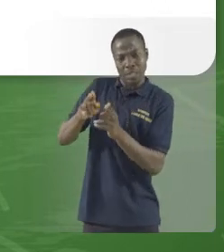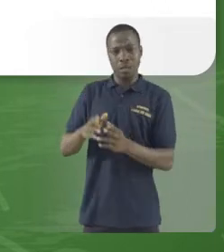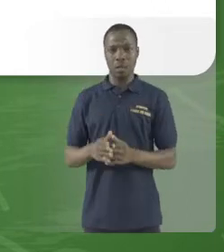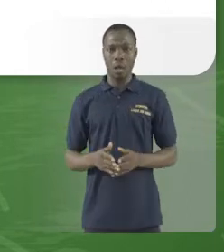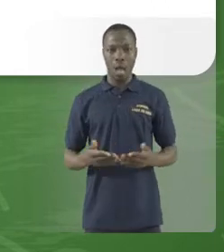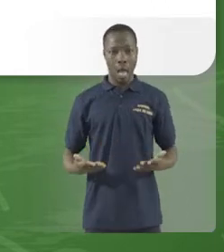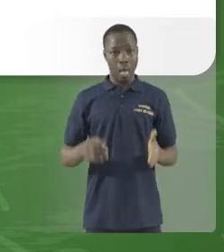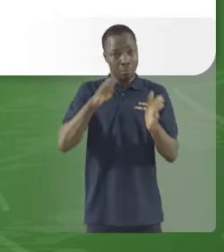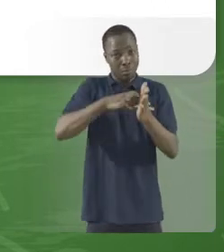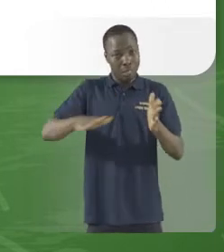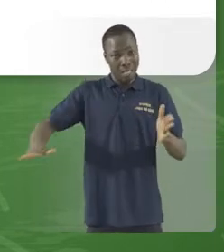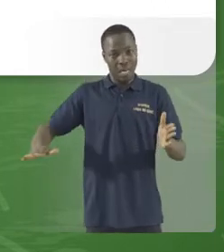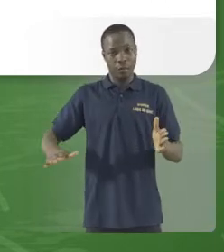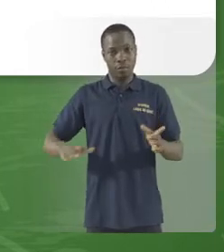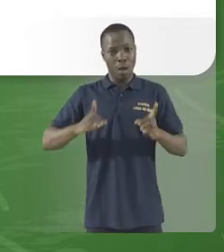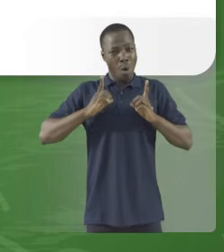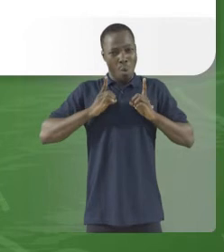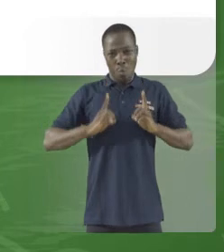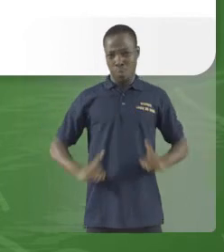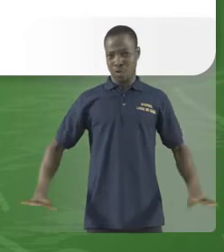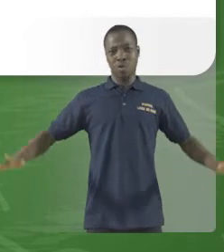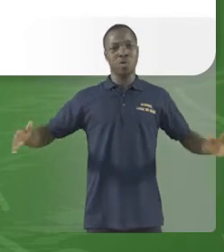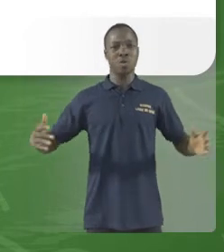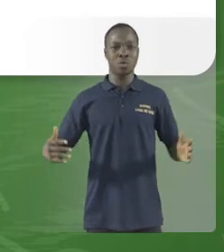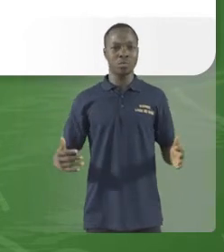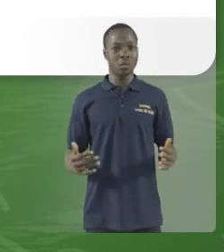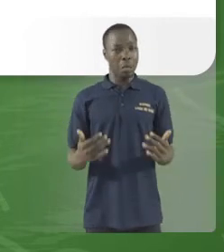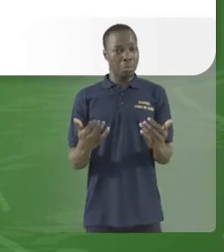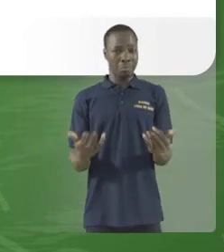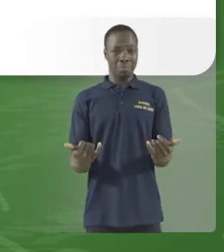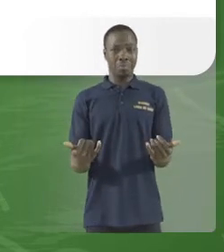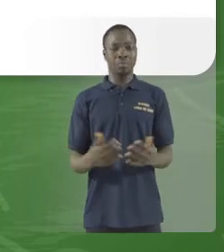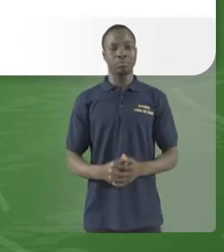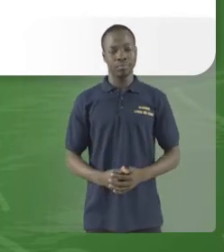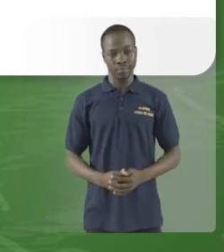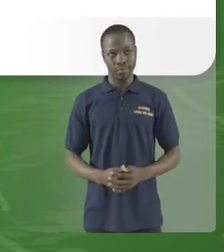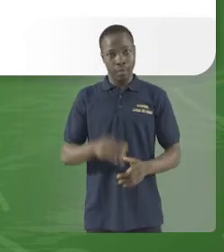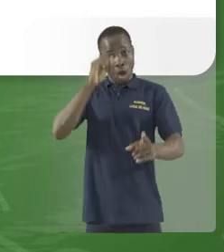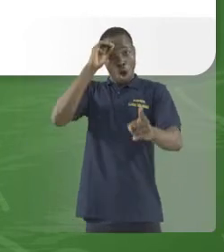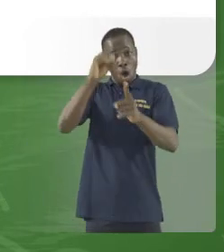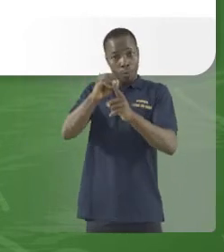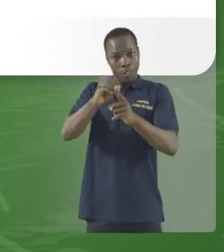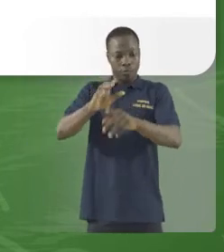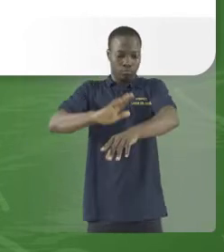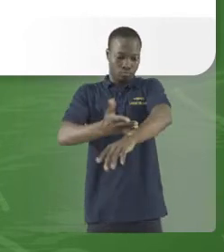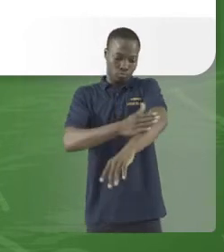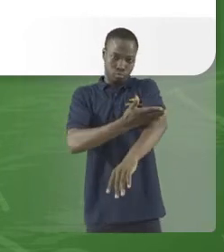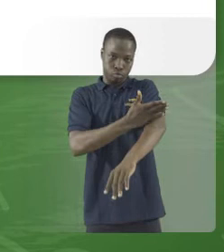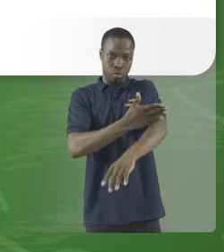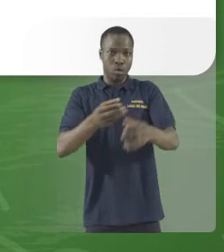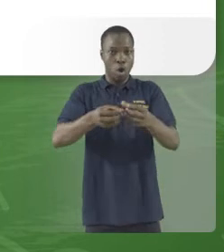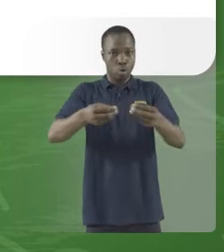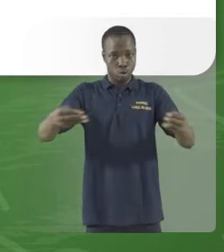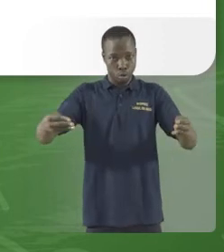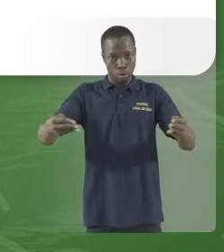la coopérative, découragés par la baisse de la production, veulent améliorer le sol de